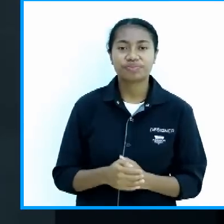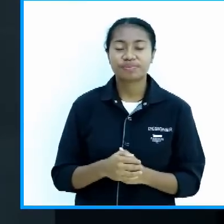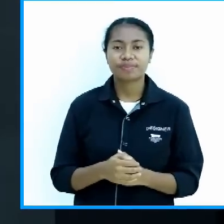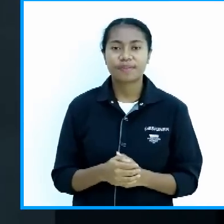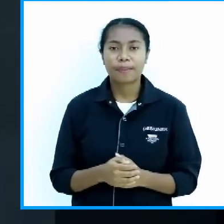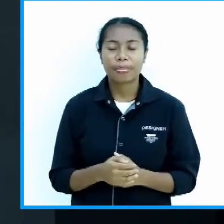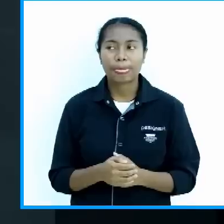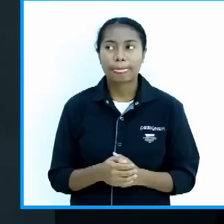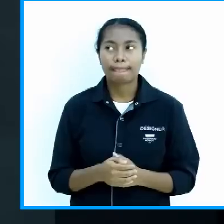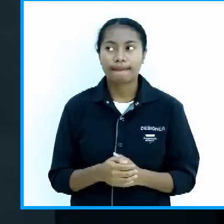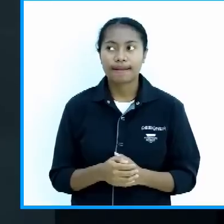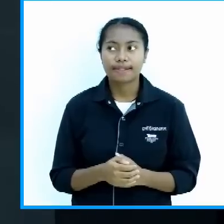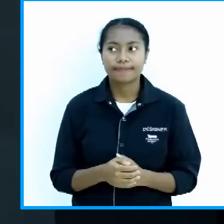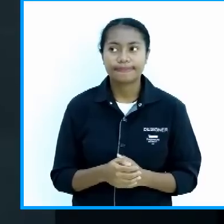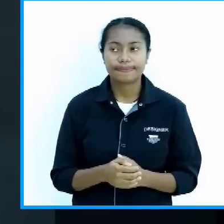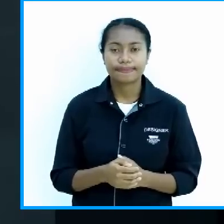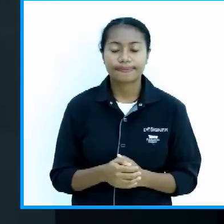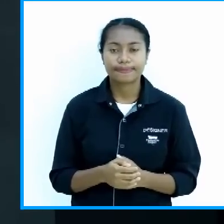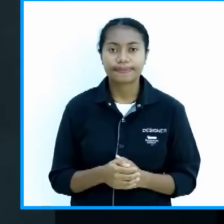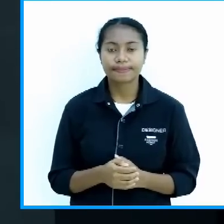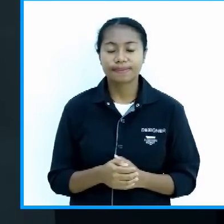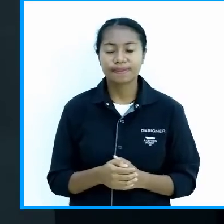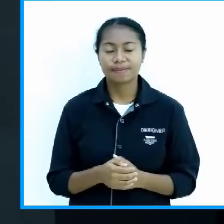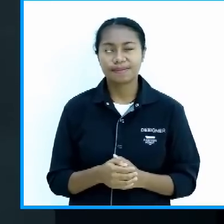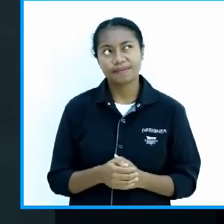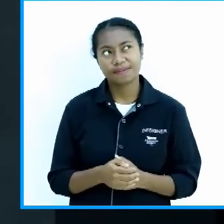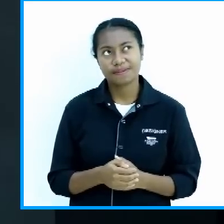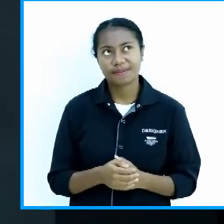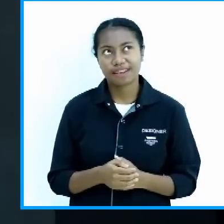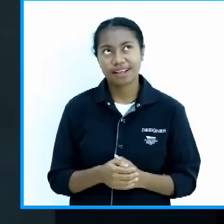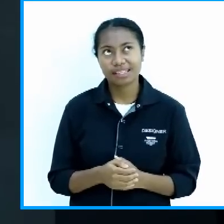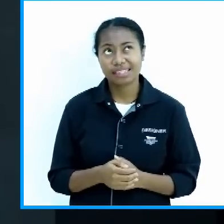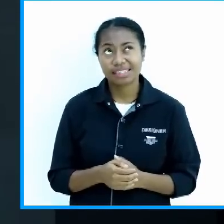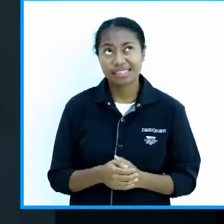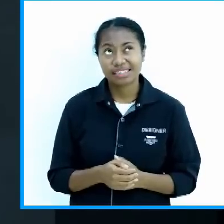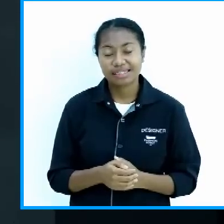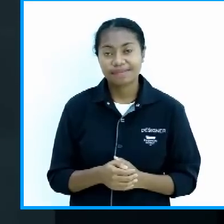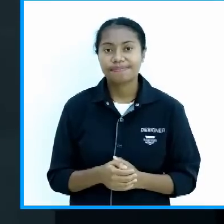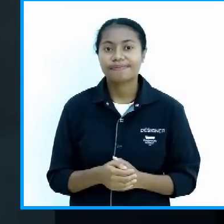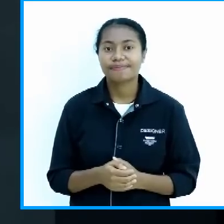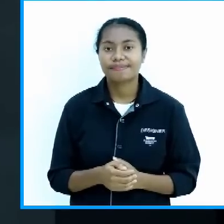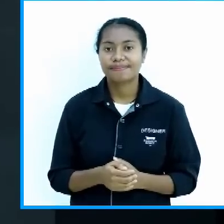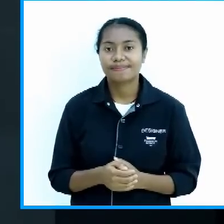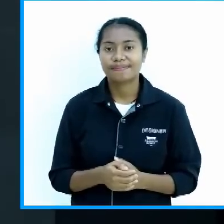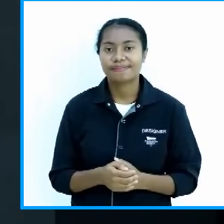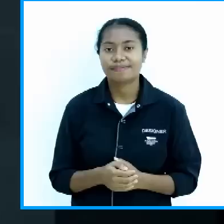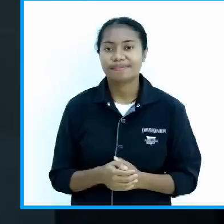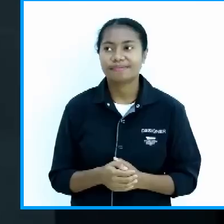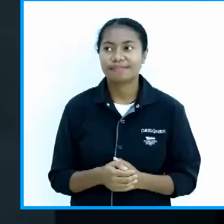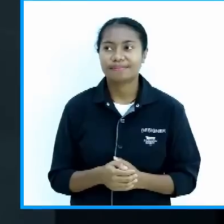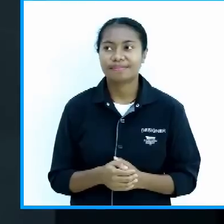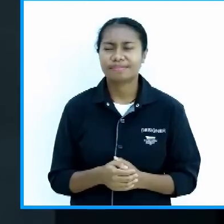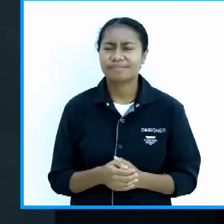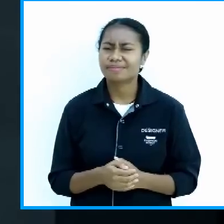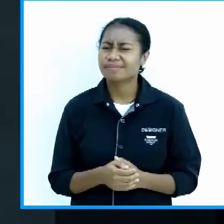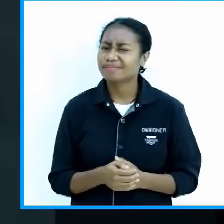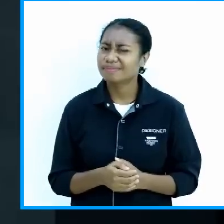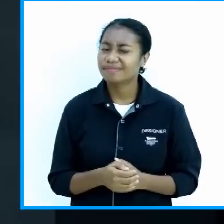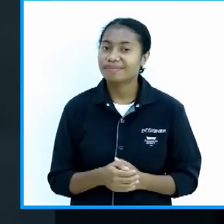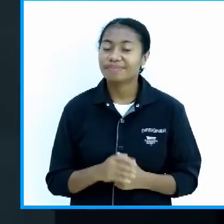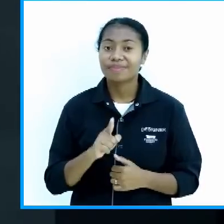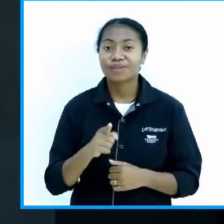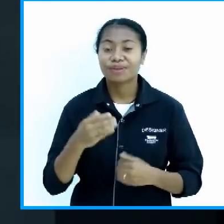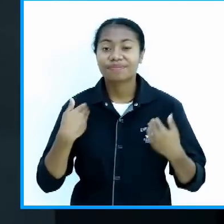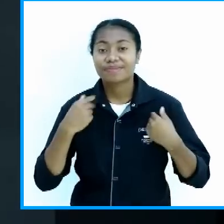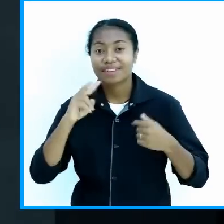dikembangkan vaksinasi yang lebih baik pembuatannya oleh Louis Pasteur. Ya, pasti ini sudah mulai terkenal kalau Louis Pasteur itu